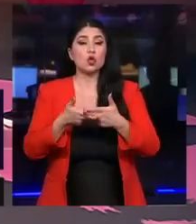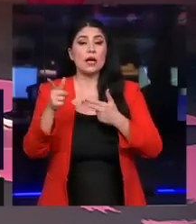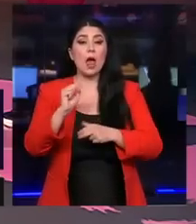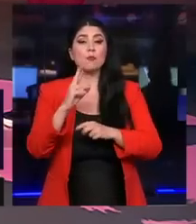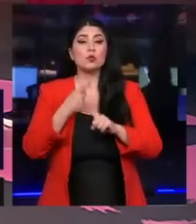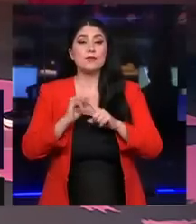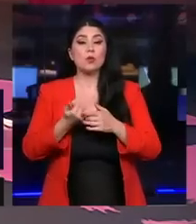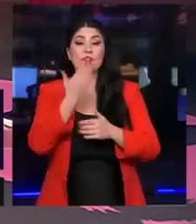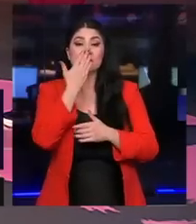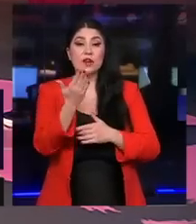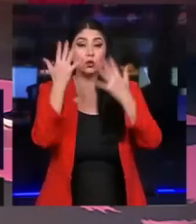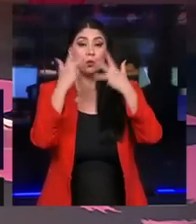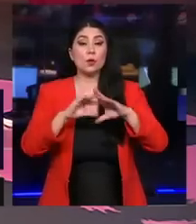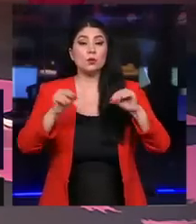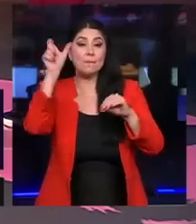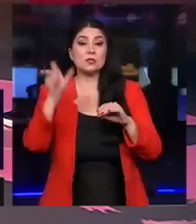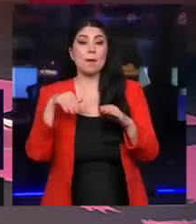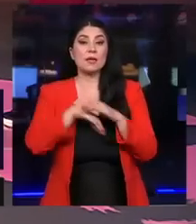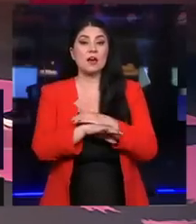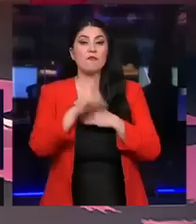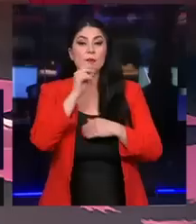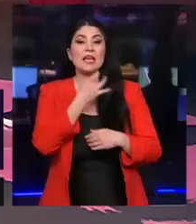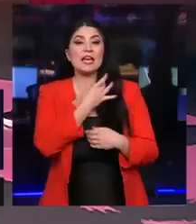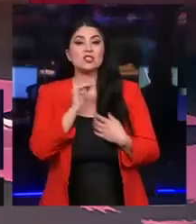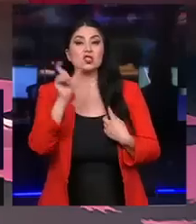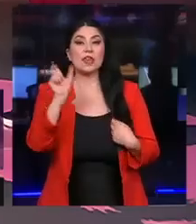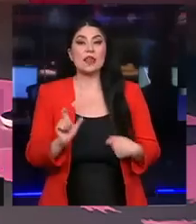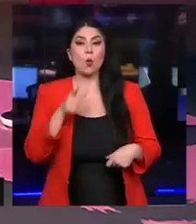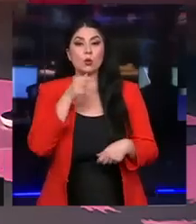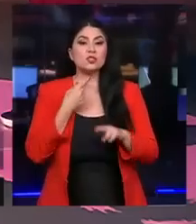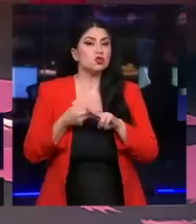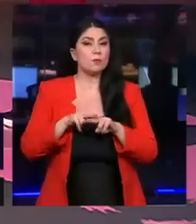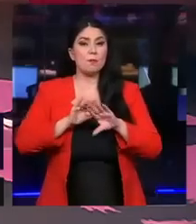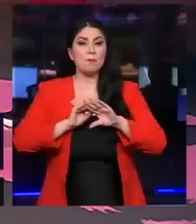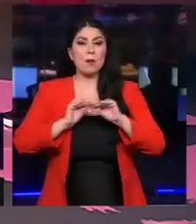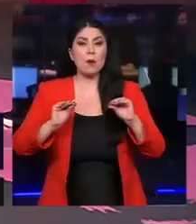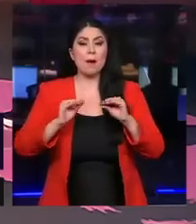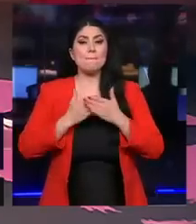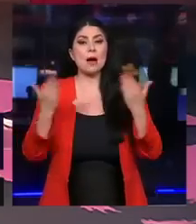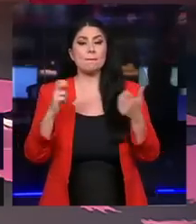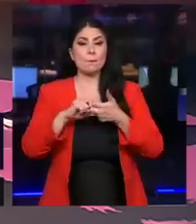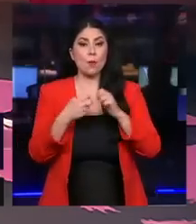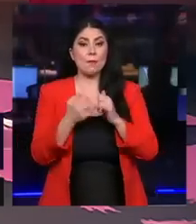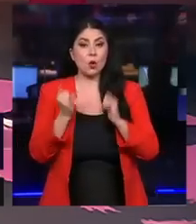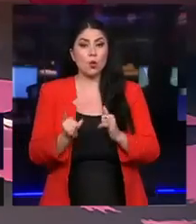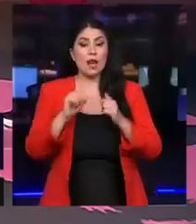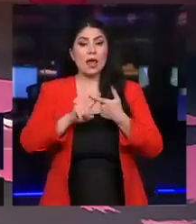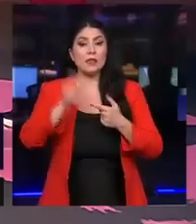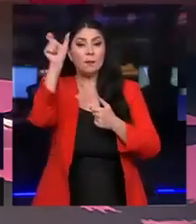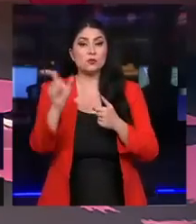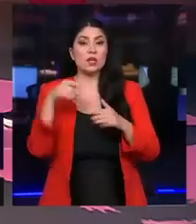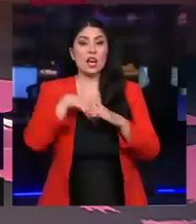mare de refugiați, și ne referim aici, bineînțeles, la Grecia și Italia, unde sunt cele mai mari probleme în momentul de față cu refugiații